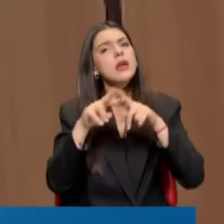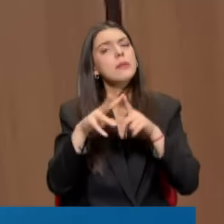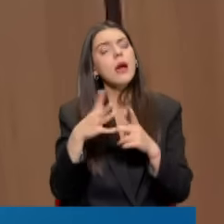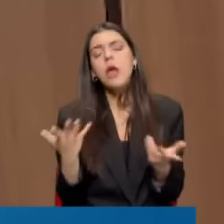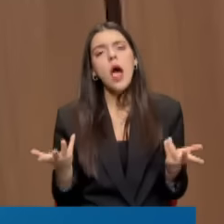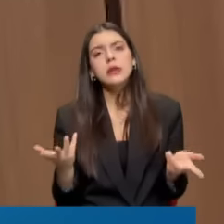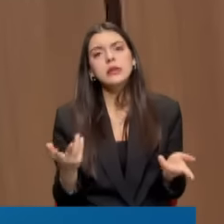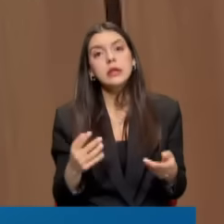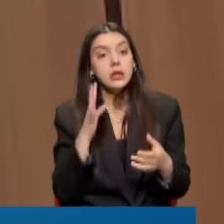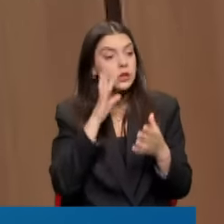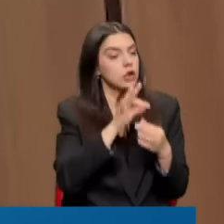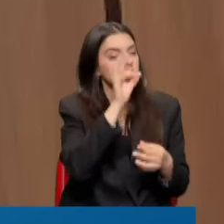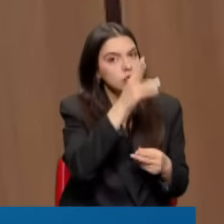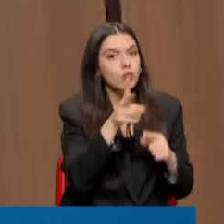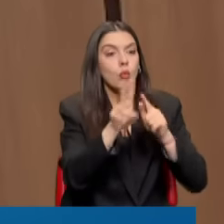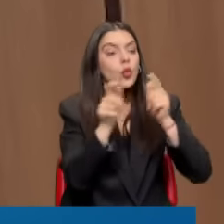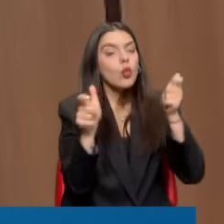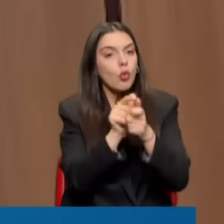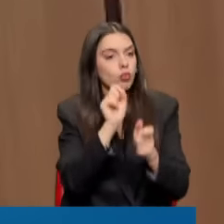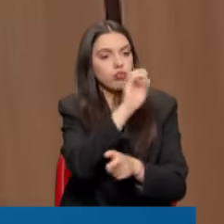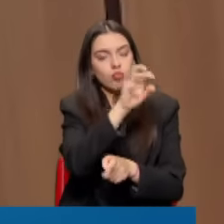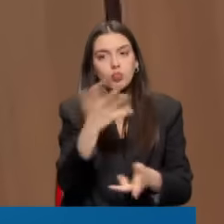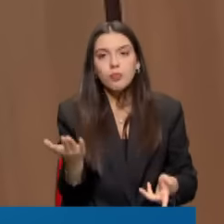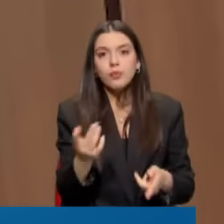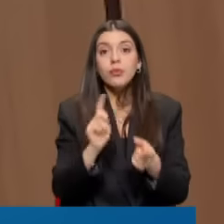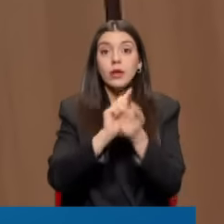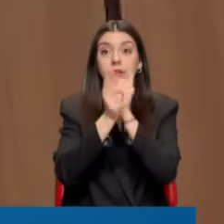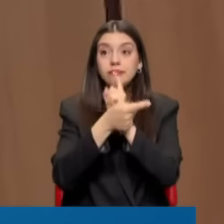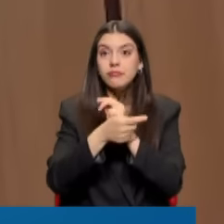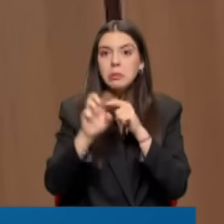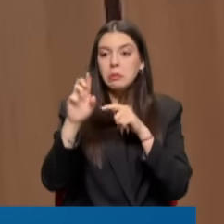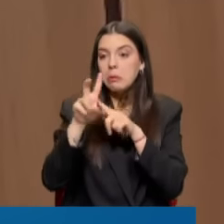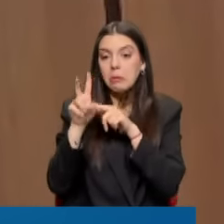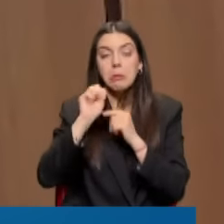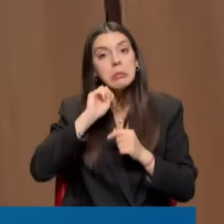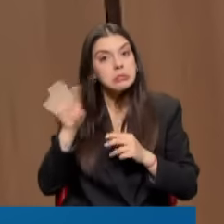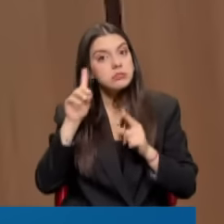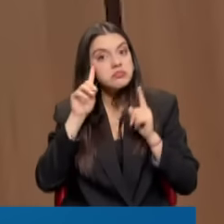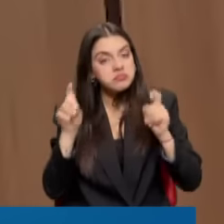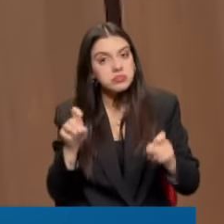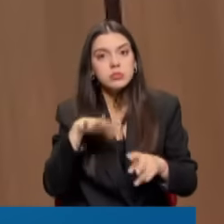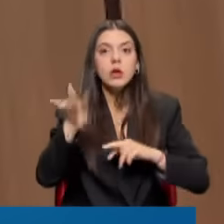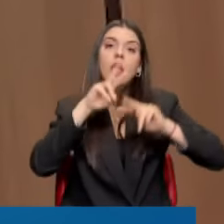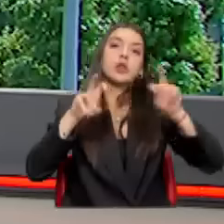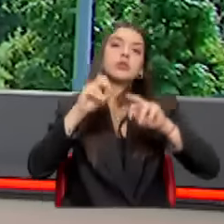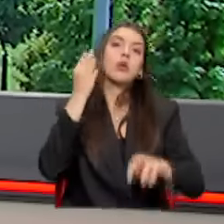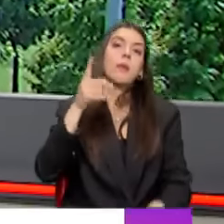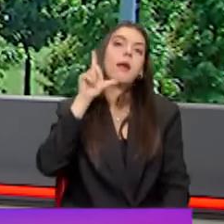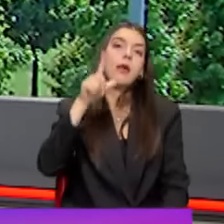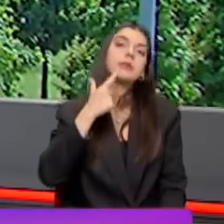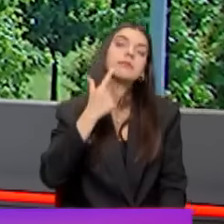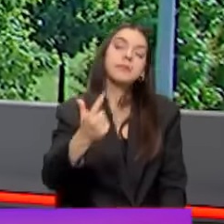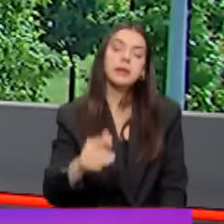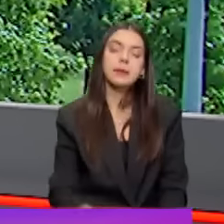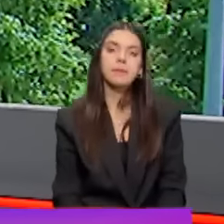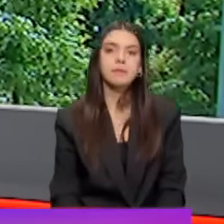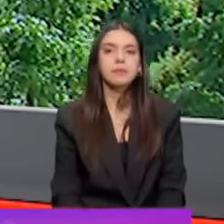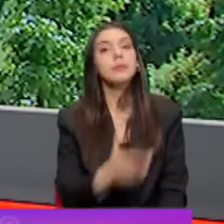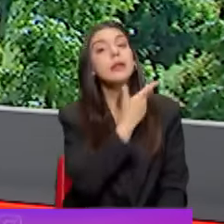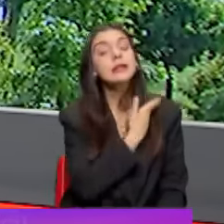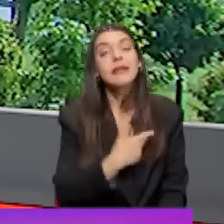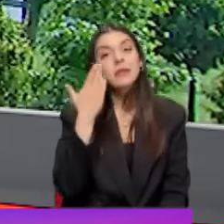kişilere mi gönderilmiştir kurumlara mı gönderilmiştir başka yapılara mı gönderilmiştir araştırmalıdır sevgili